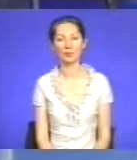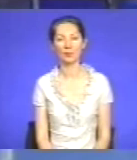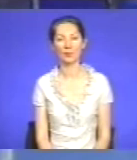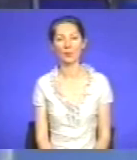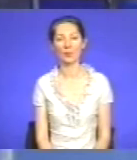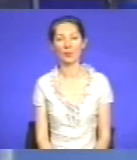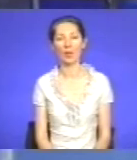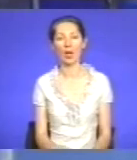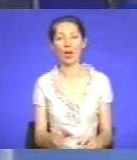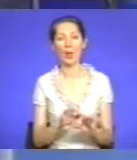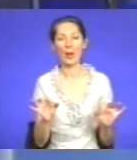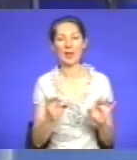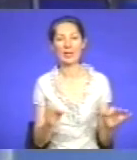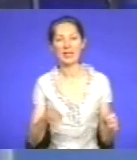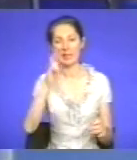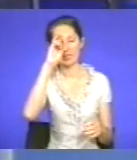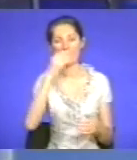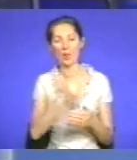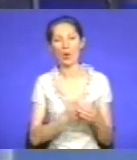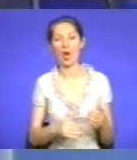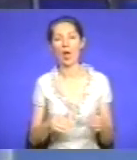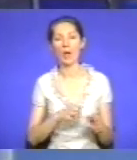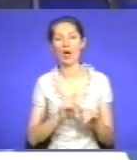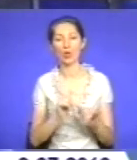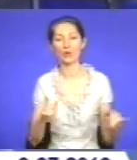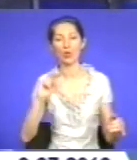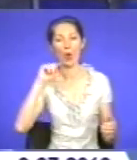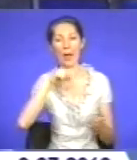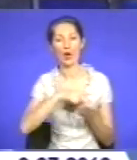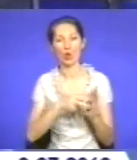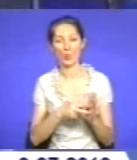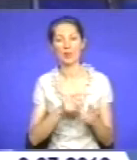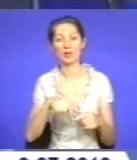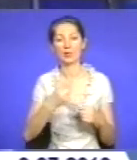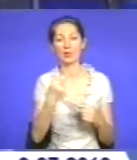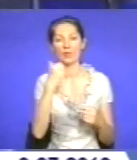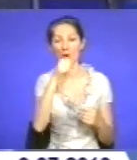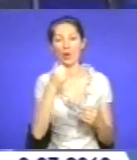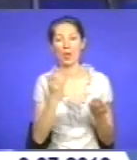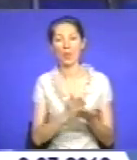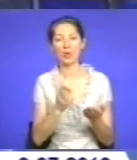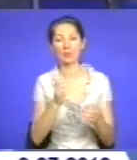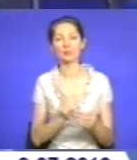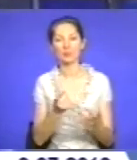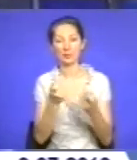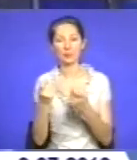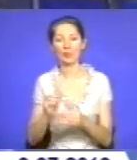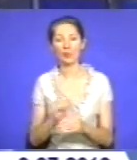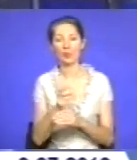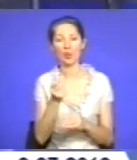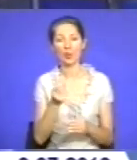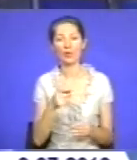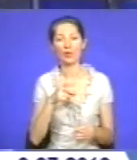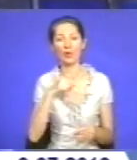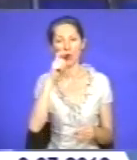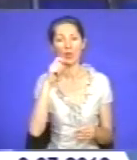Реалізація державної програми активізації розвитку економіки на наступні два роки має залучити додаткові гроші у вітчизняні інвестиційні проекти. У цьому